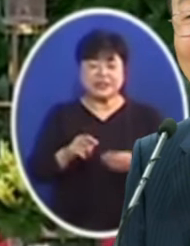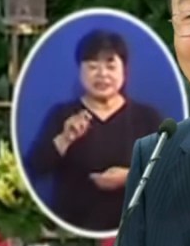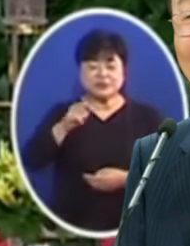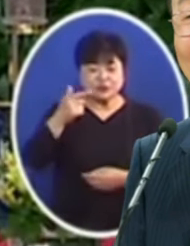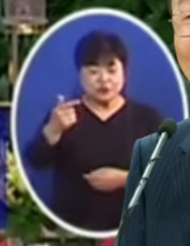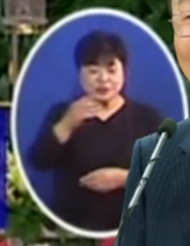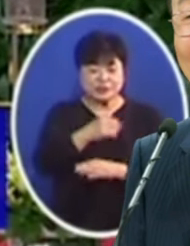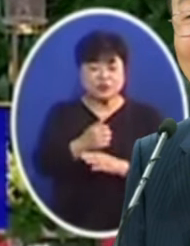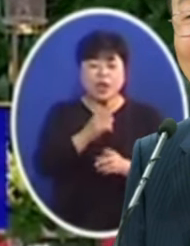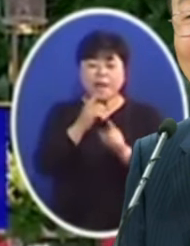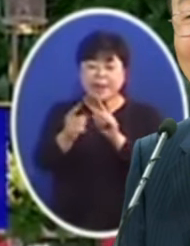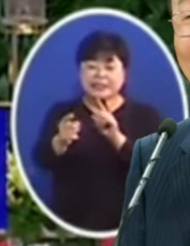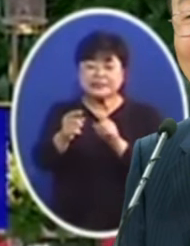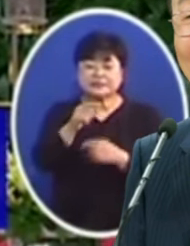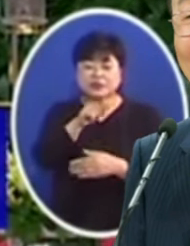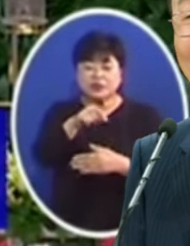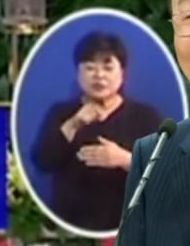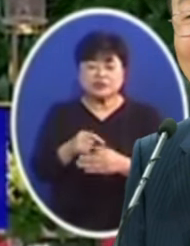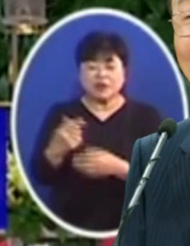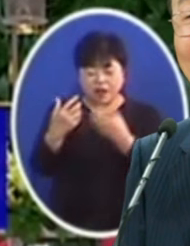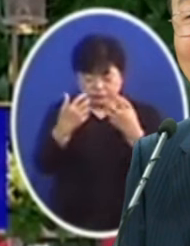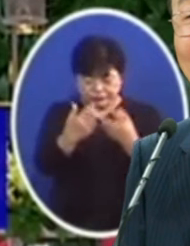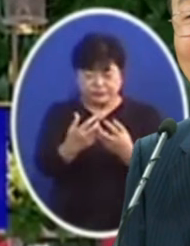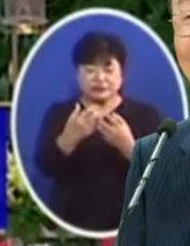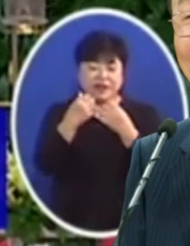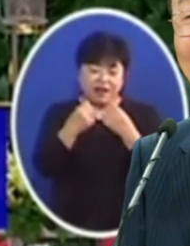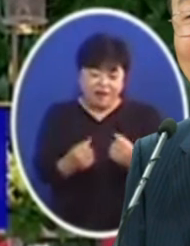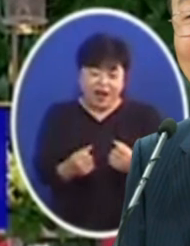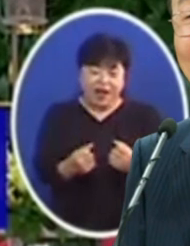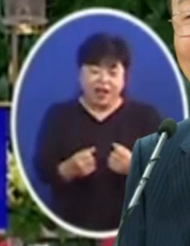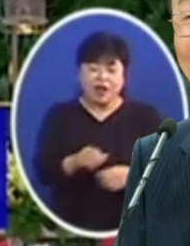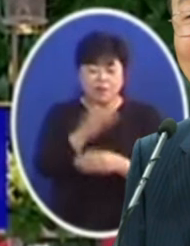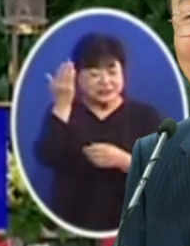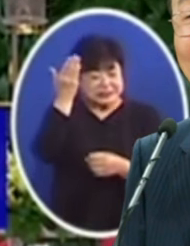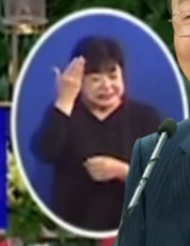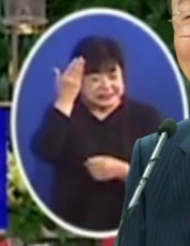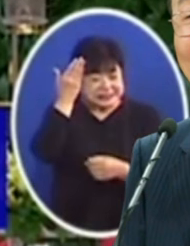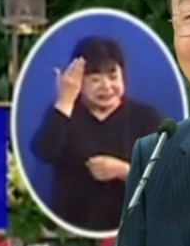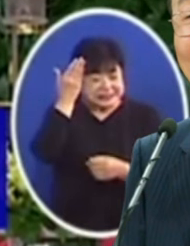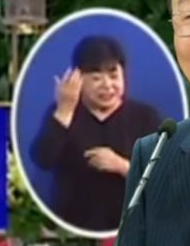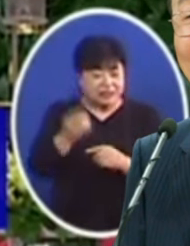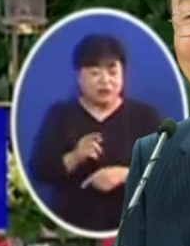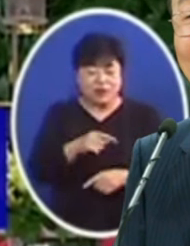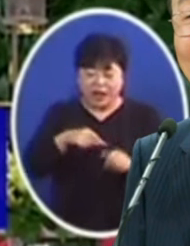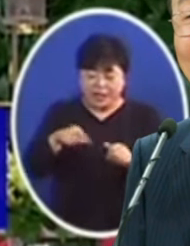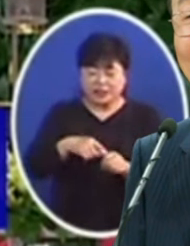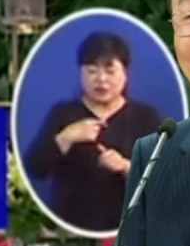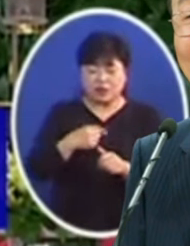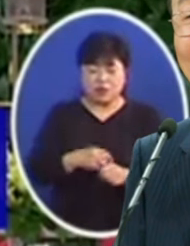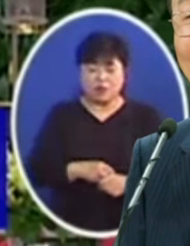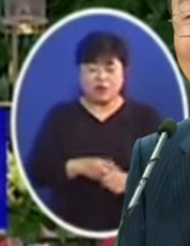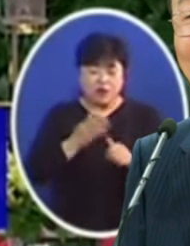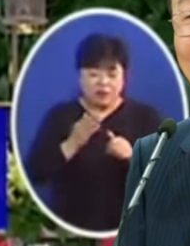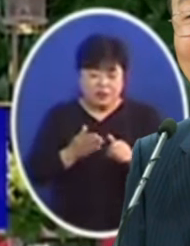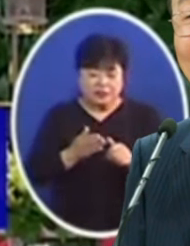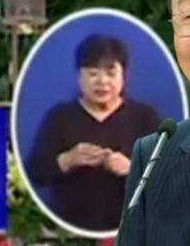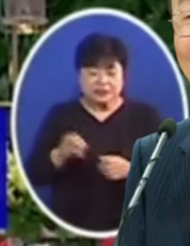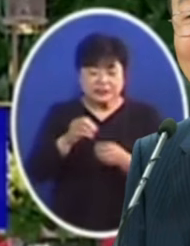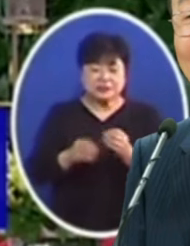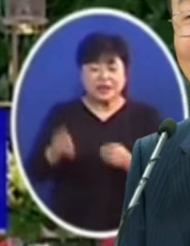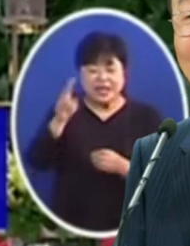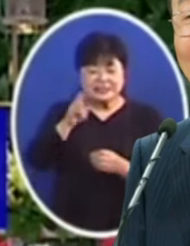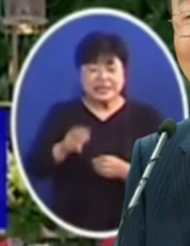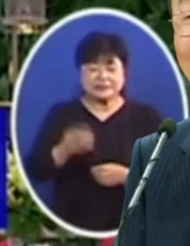17절에 그리스도의 말씀이 너희 속에 풍성히 거하여 모든 지혜로 피차 가르치며 권면하고 시와 찬송과